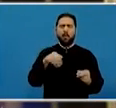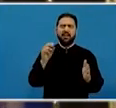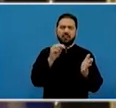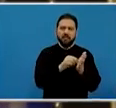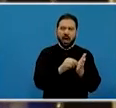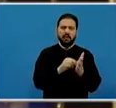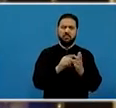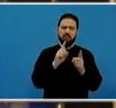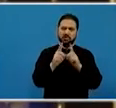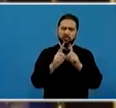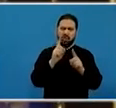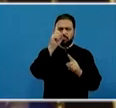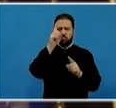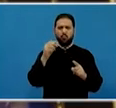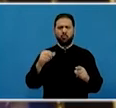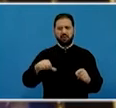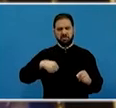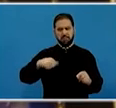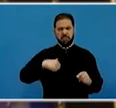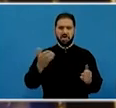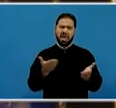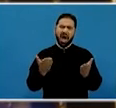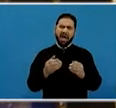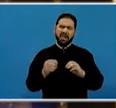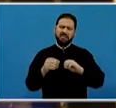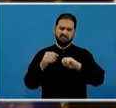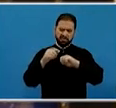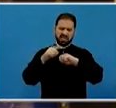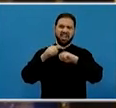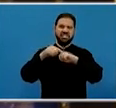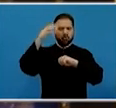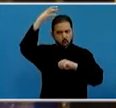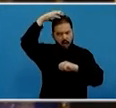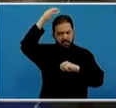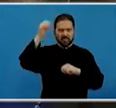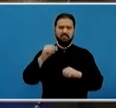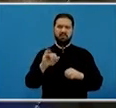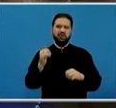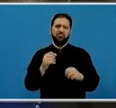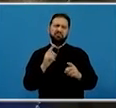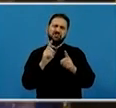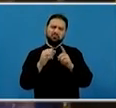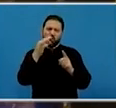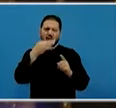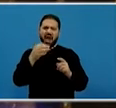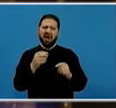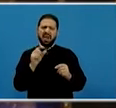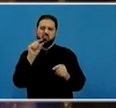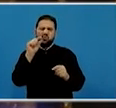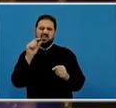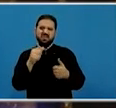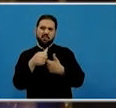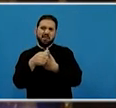vorbă cu un tânăr care se căsătorise de câțiva ani buni și vorbea despre prieteni și spunea că are foarte puțin prieteni,